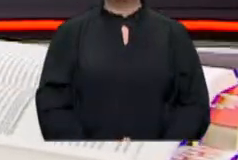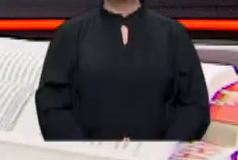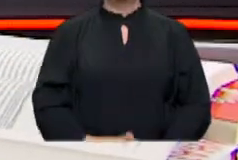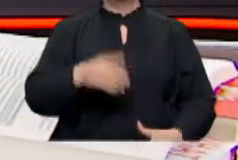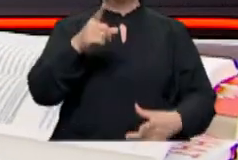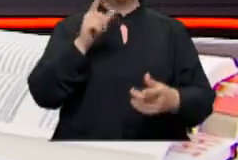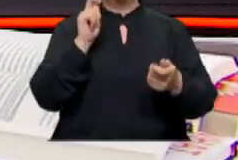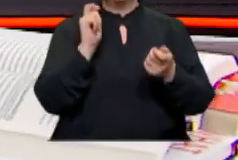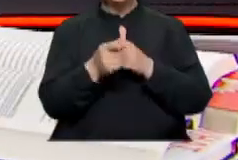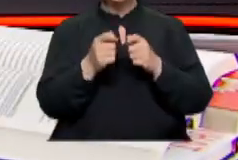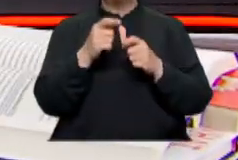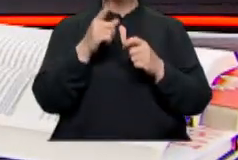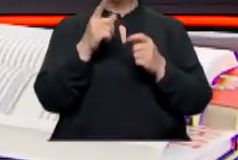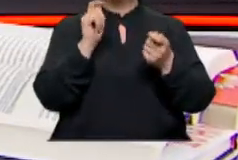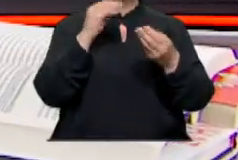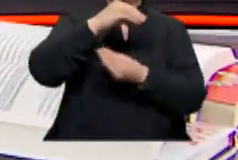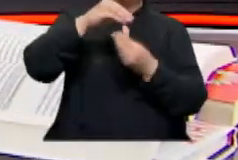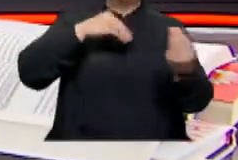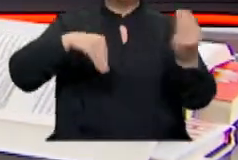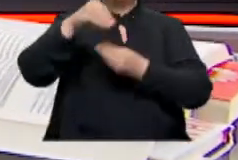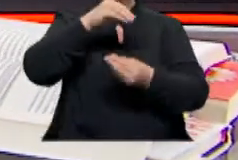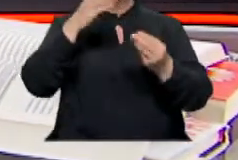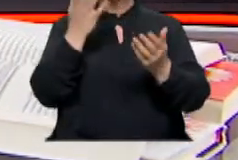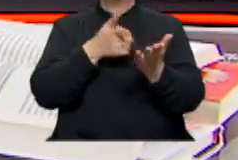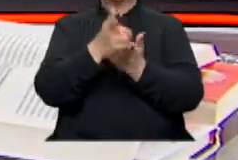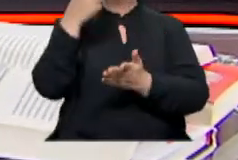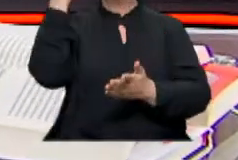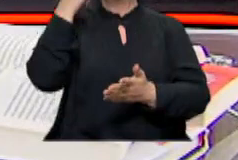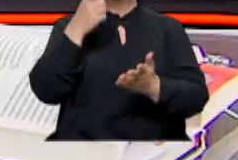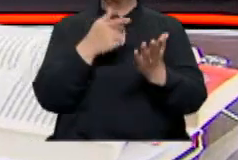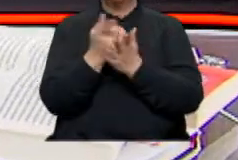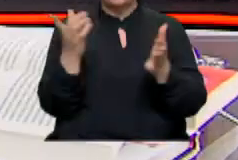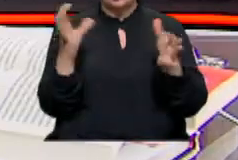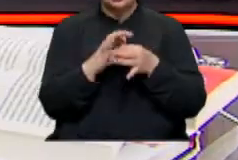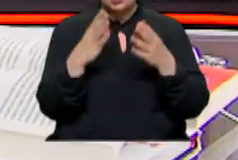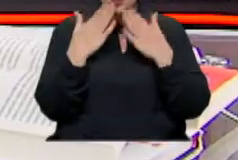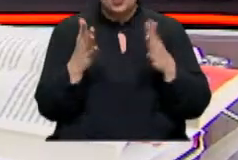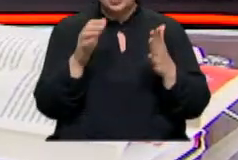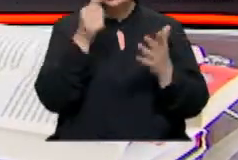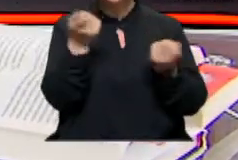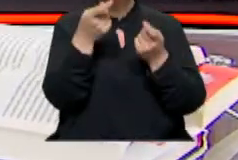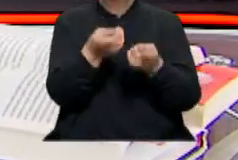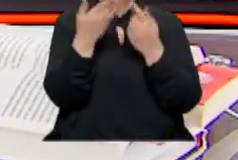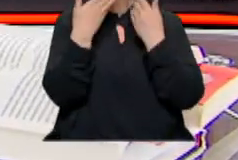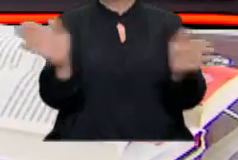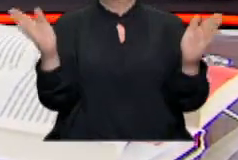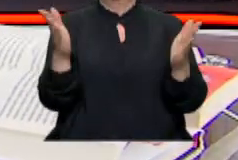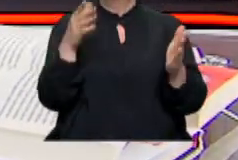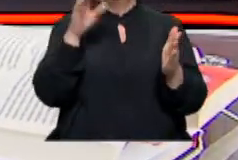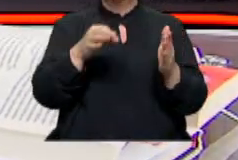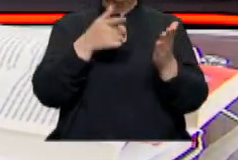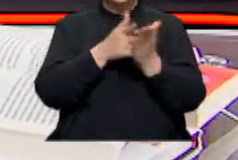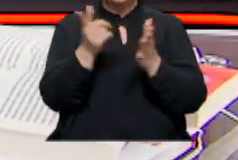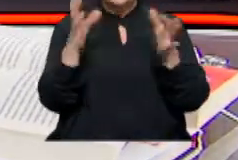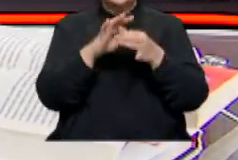Böyle değişti filan, burada değişimler yaşanıyor. Sanırsın tarımı düşünüyorlar. Tarımla alakaları yok. Hiç işleri bu değil ya. Şu ana kadar